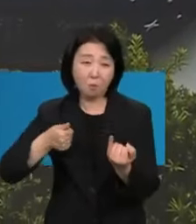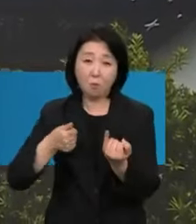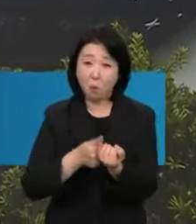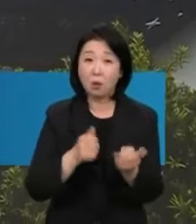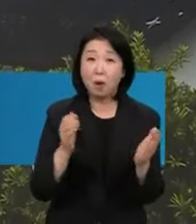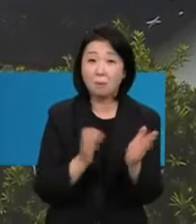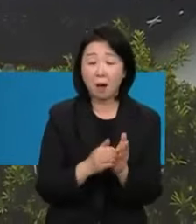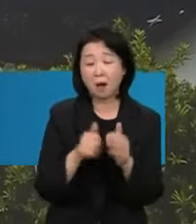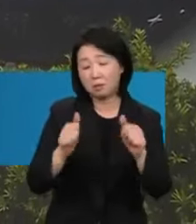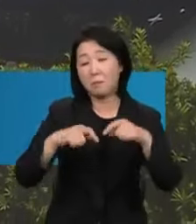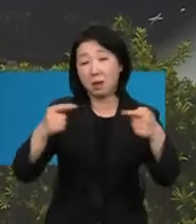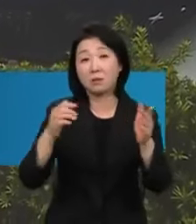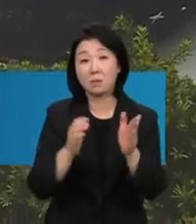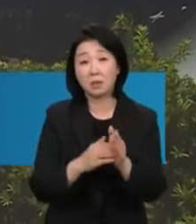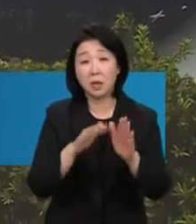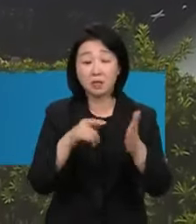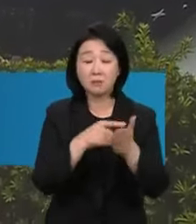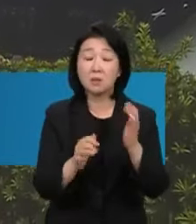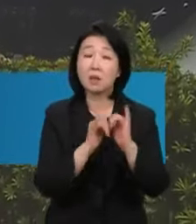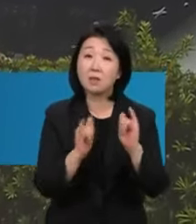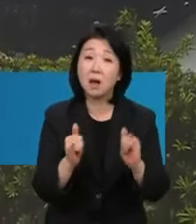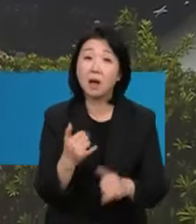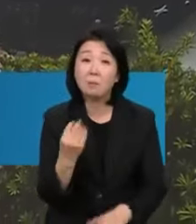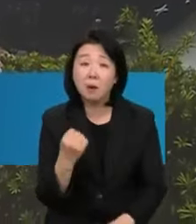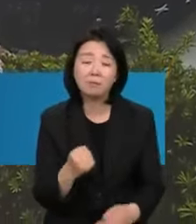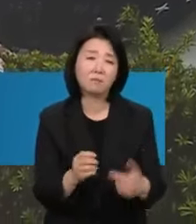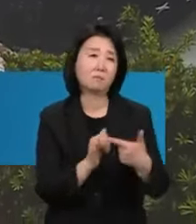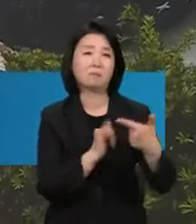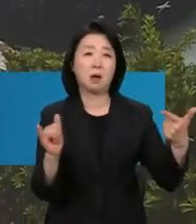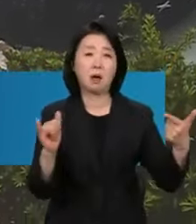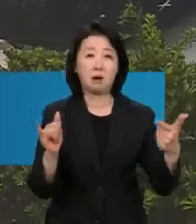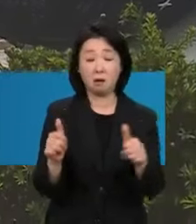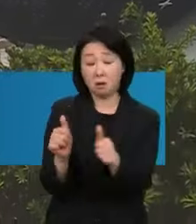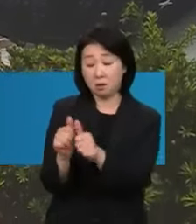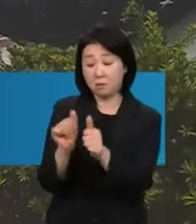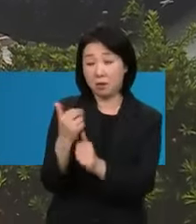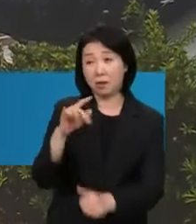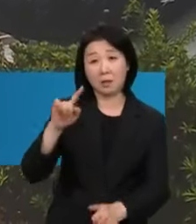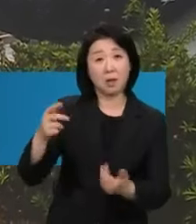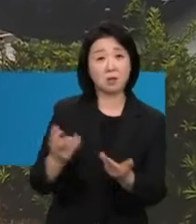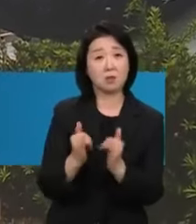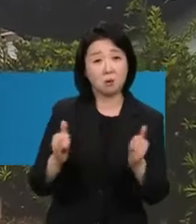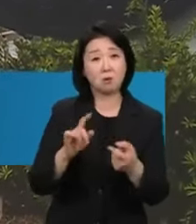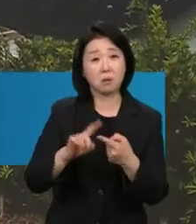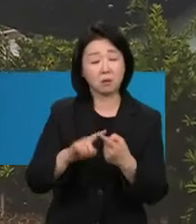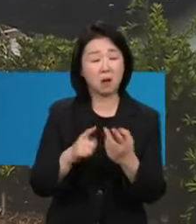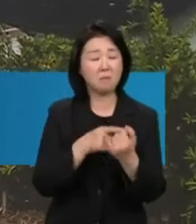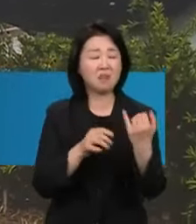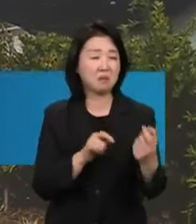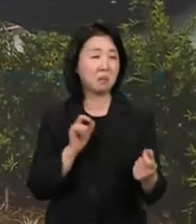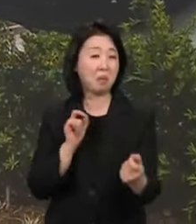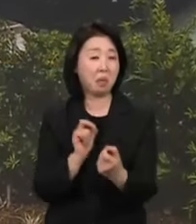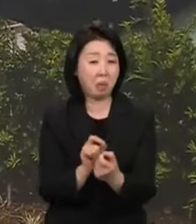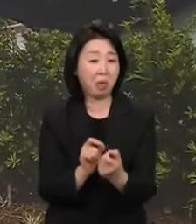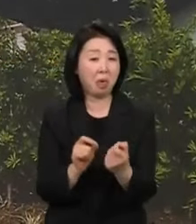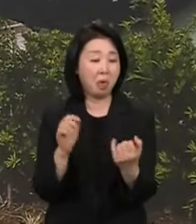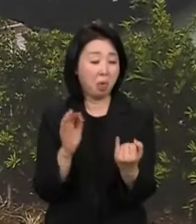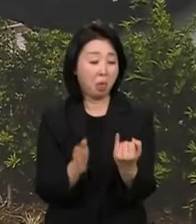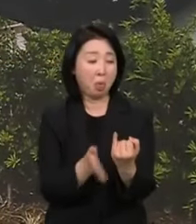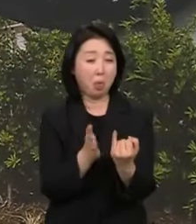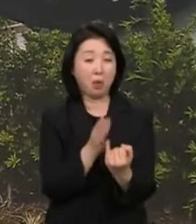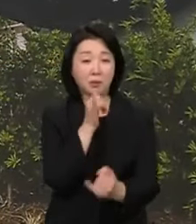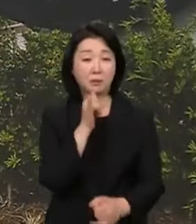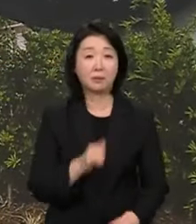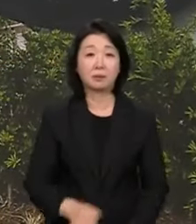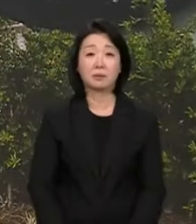현재까지 밝혀진 피해자만 6명에 달았는데 이 남성은 나사 직원이라는 점을 내세워 피해자들에게 접근했습니다. 로스앤젤레스에서